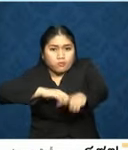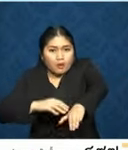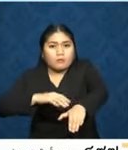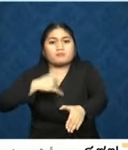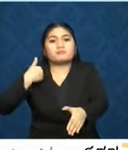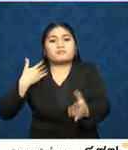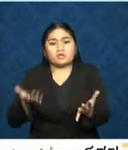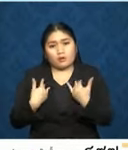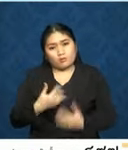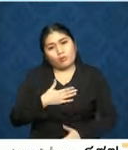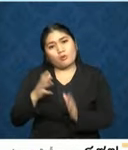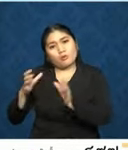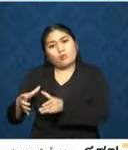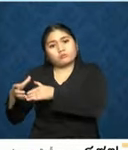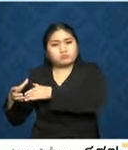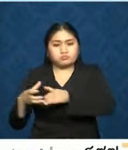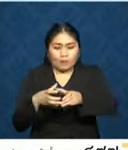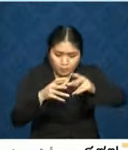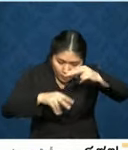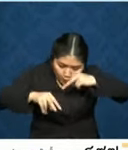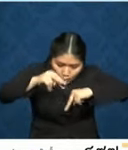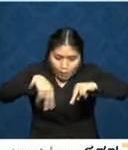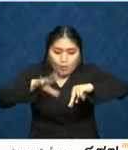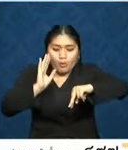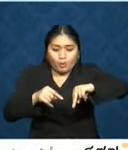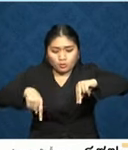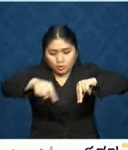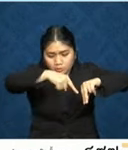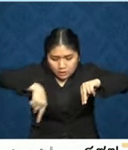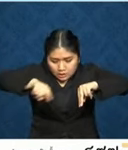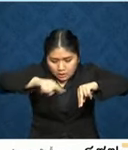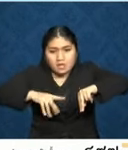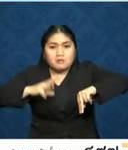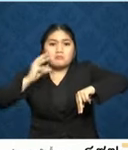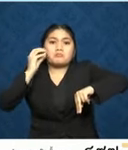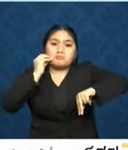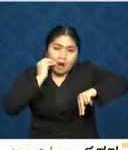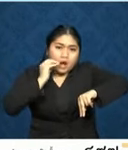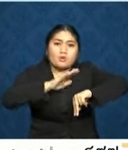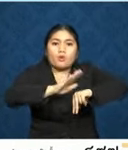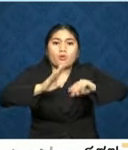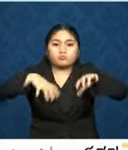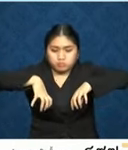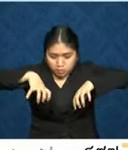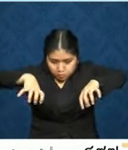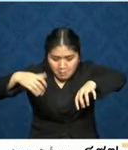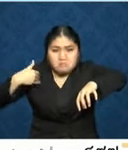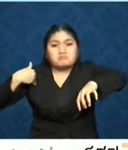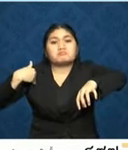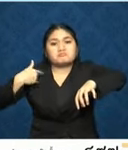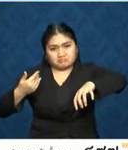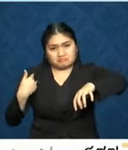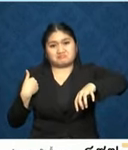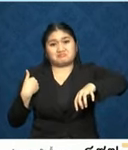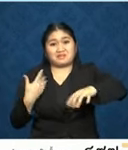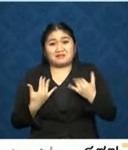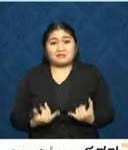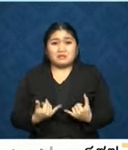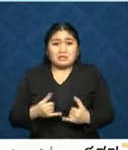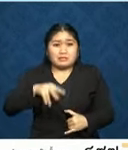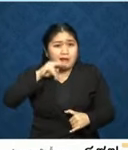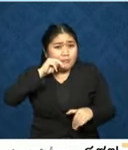ได้ไปลงพื้นที่สำรวจนะครับพบว่าบริเวณดังกล่าวเนี่ยมีบ้านพักอาศัยของชาวบ้านอยู่หลายหลังคาเรือนนะครับแล้วก็ตอนเ